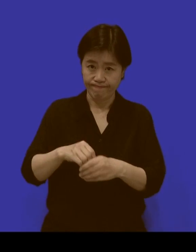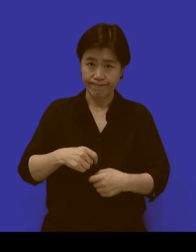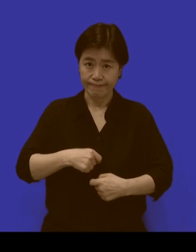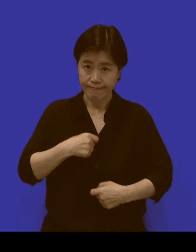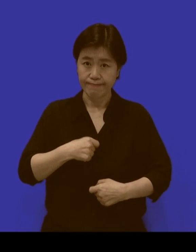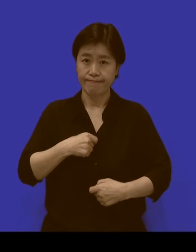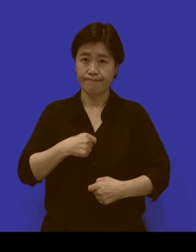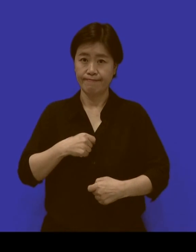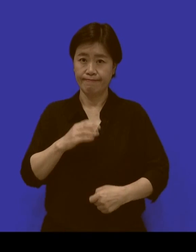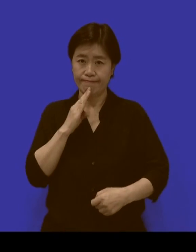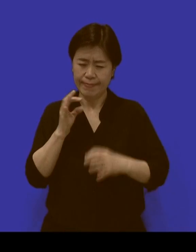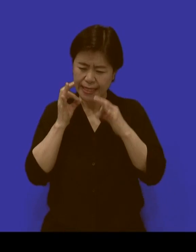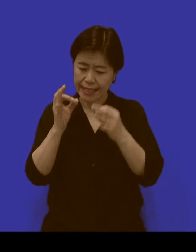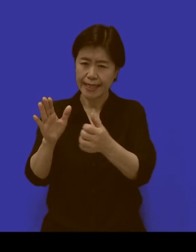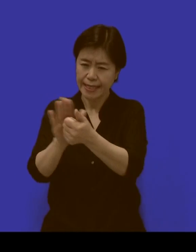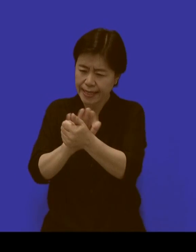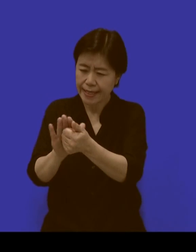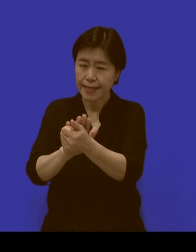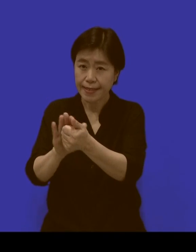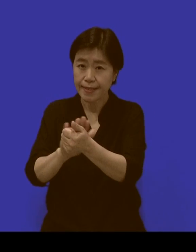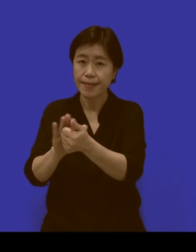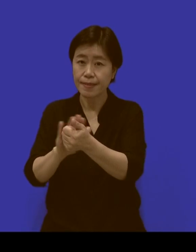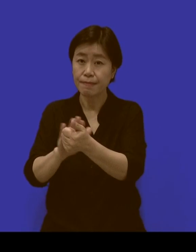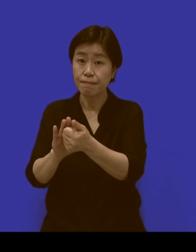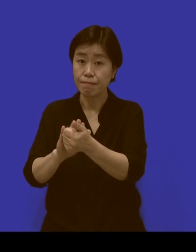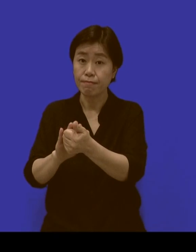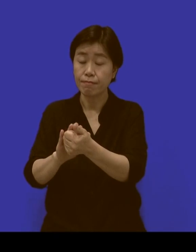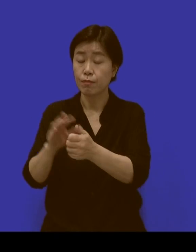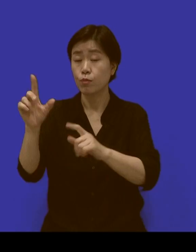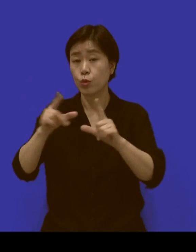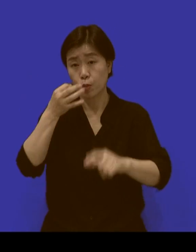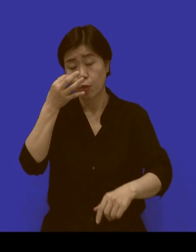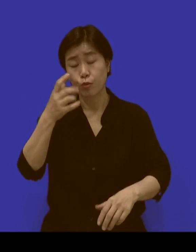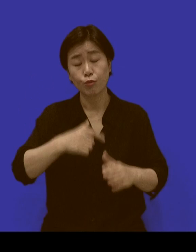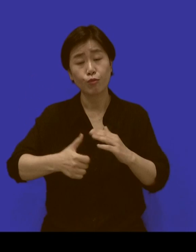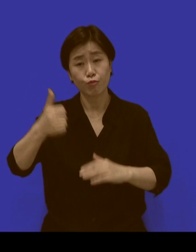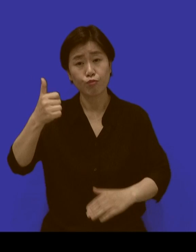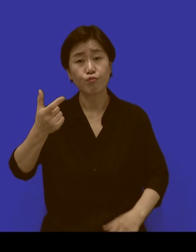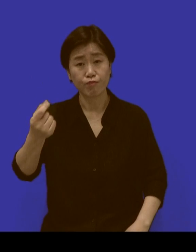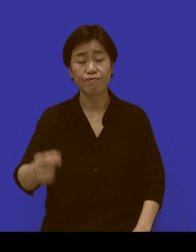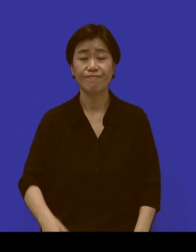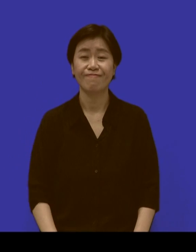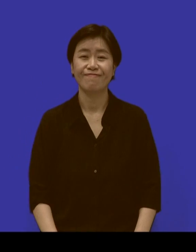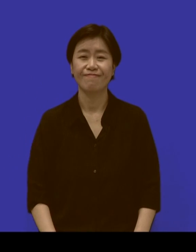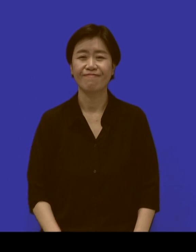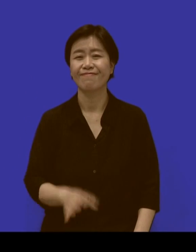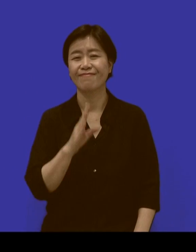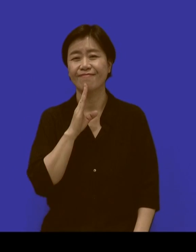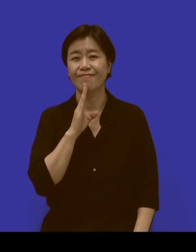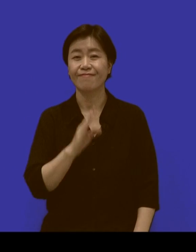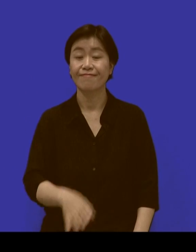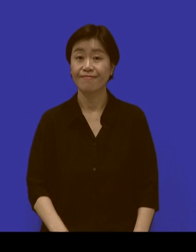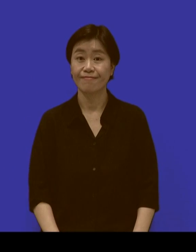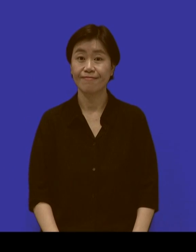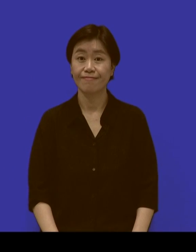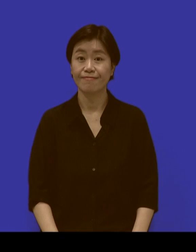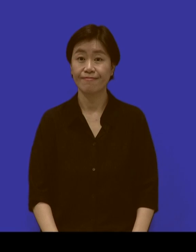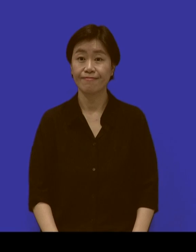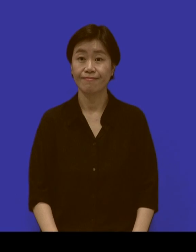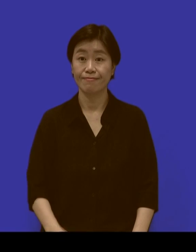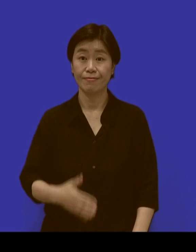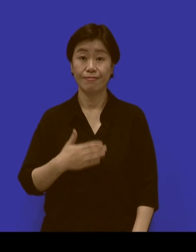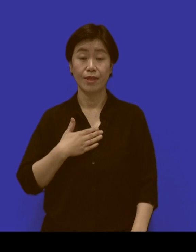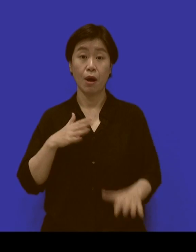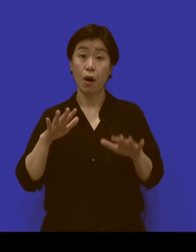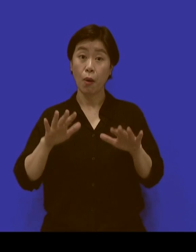사람들한테 좀 더 진심을 다해봐라, 진심을 보여줘라 이런 생각을 전하고 싶어졌습니다. 네. 좋습니다. 저는 오늘